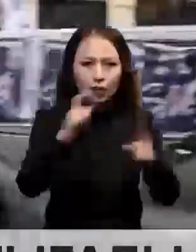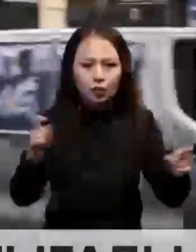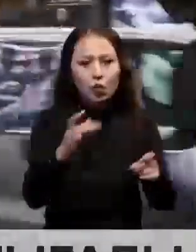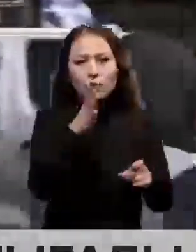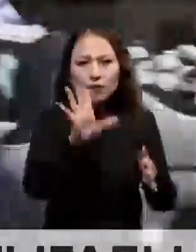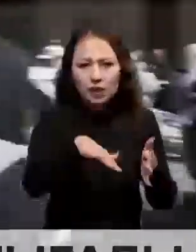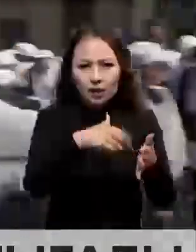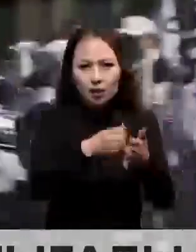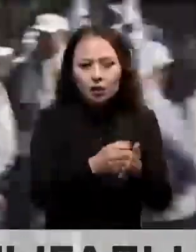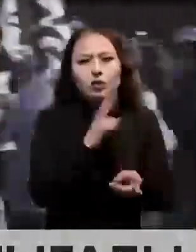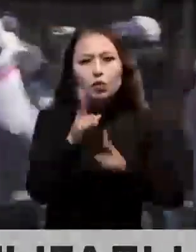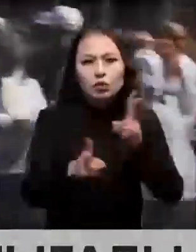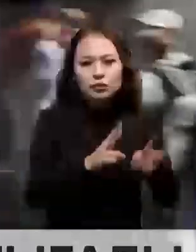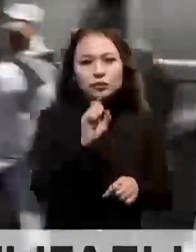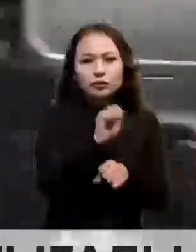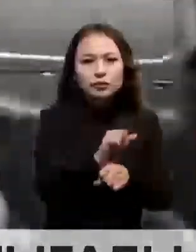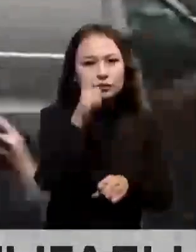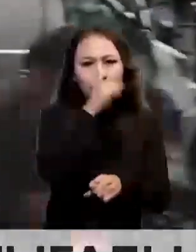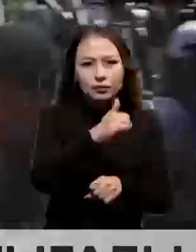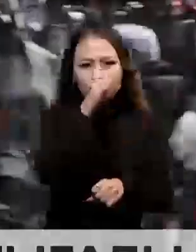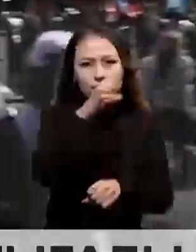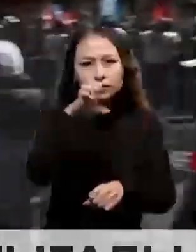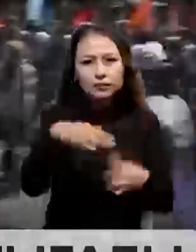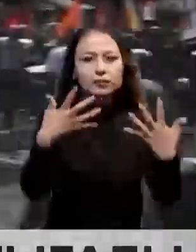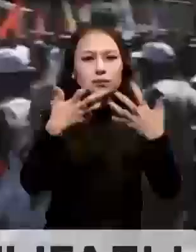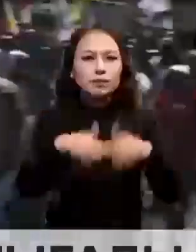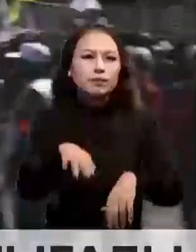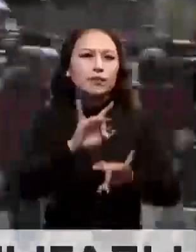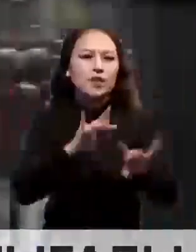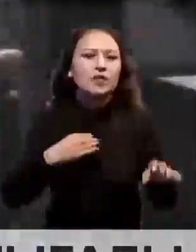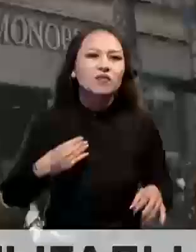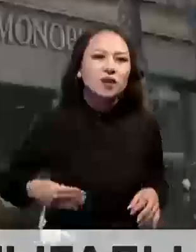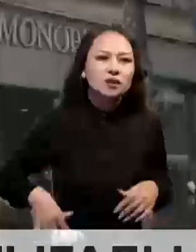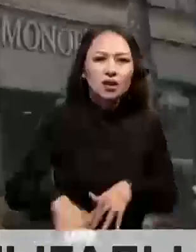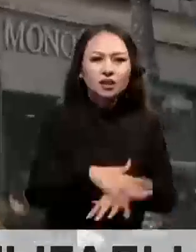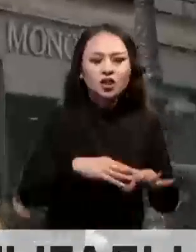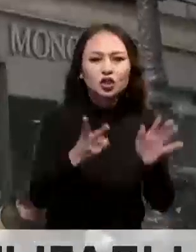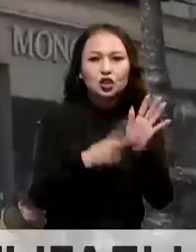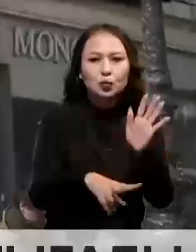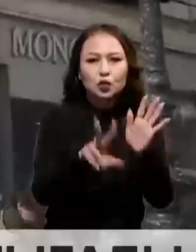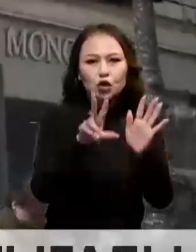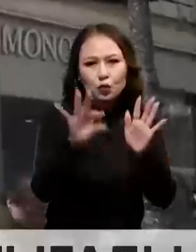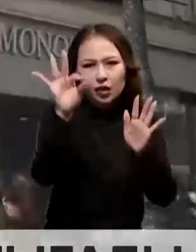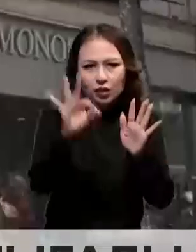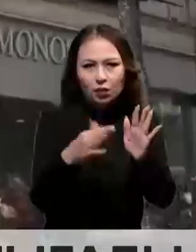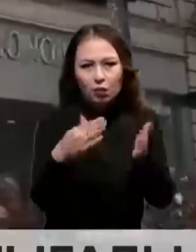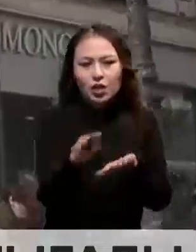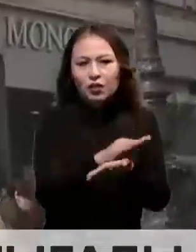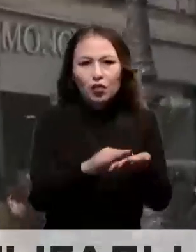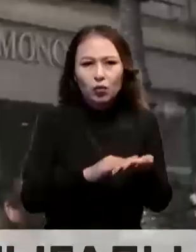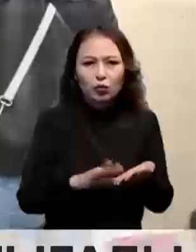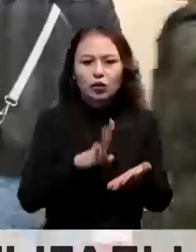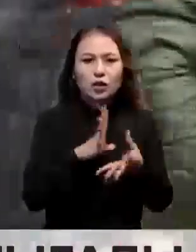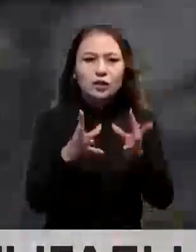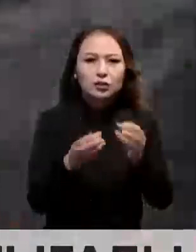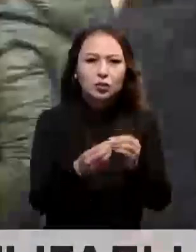еткен. Сол уақыттан бері ереуілдер толастамай тұр. Статистика қызметінің мәліметінше Франция халқының 73%. Бұл